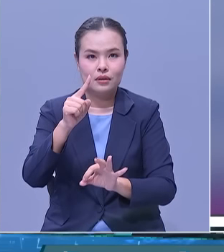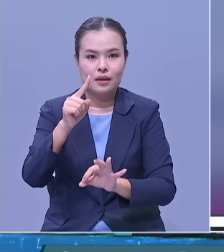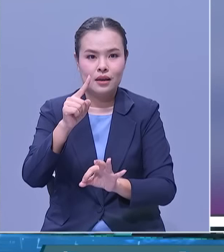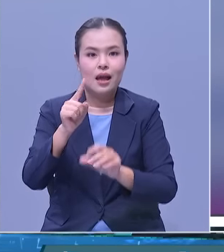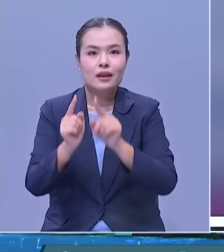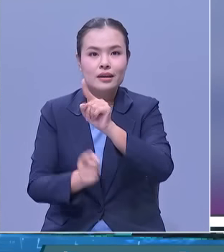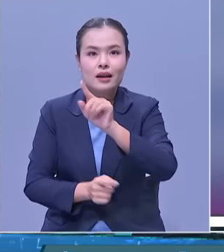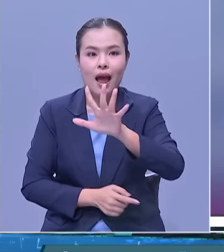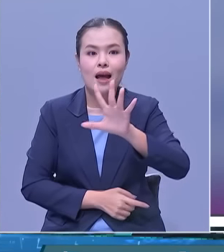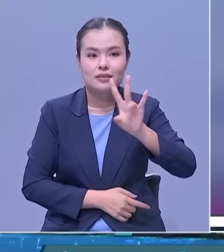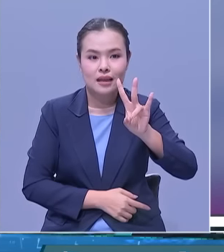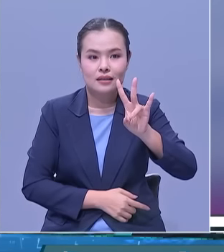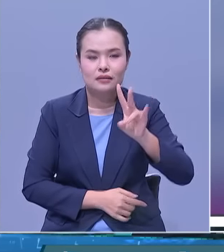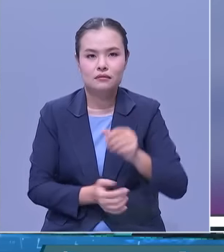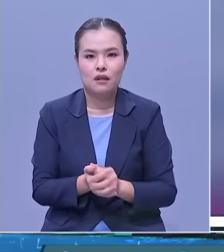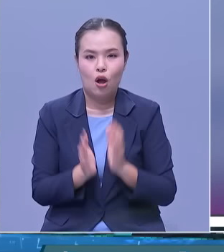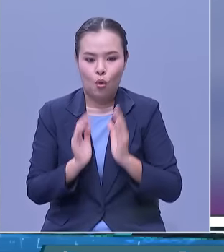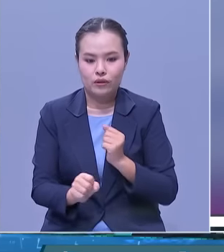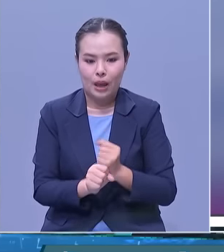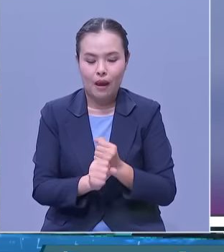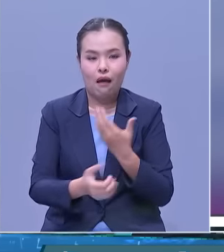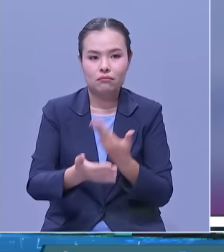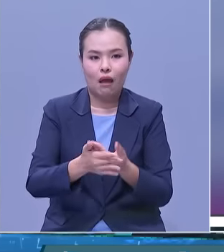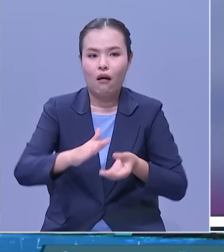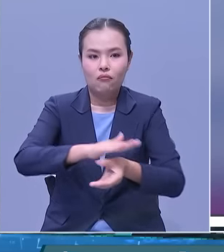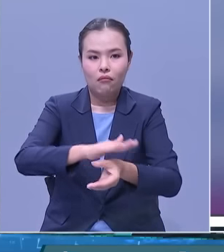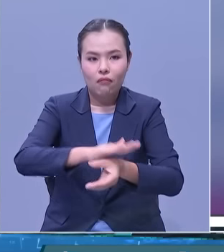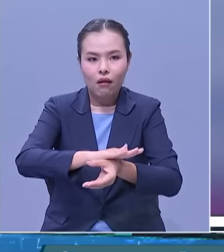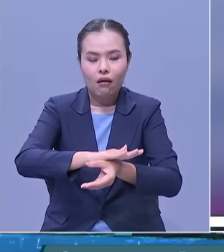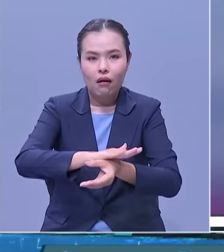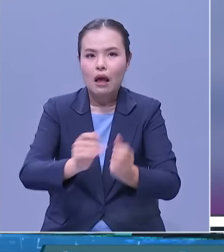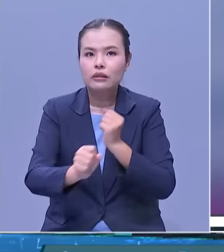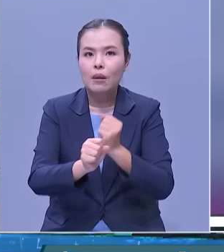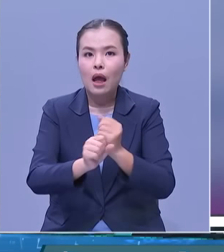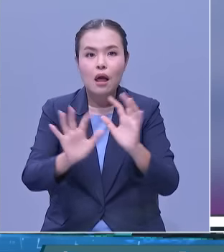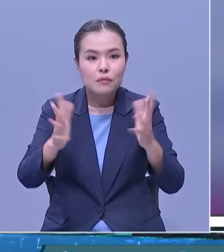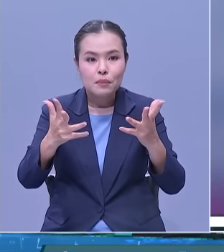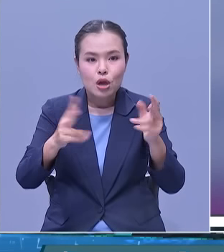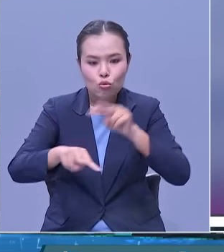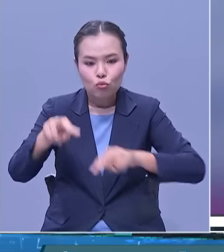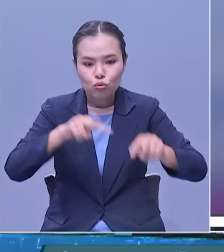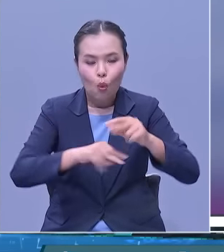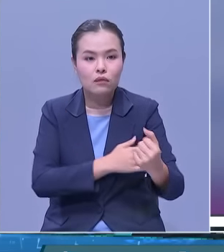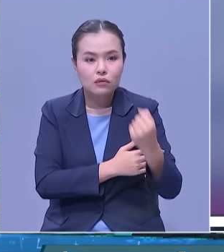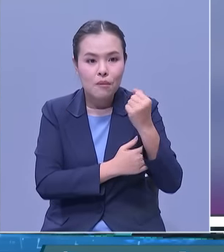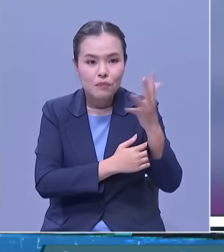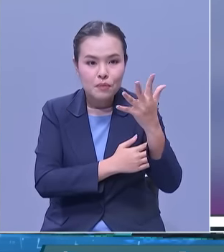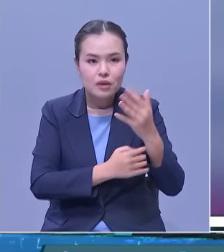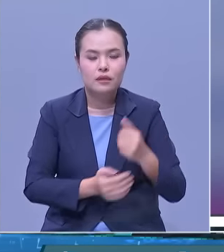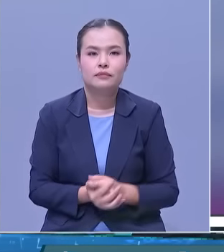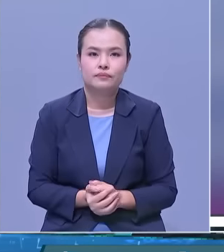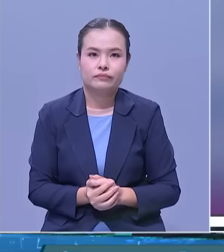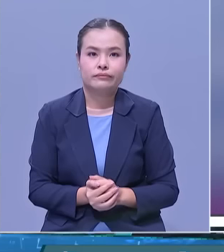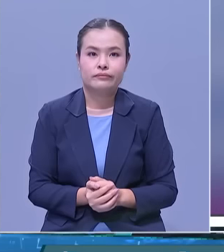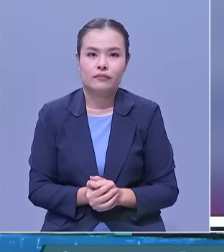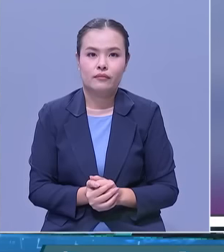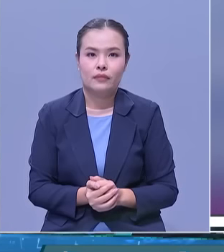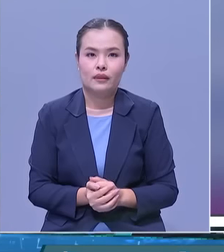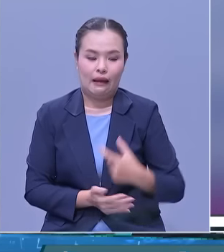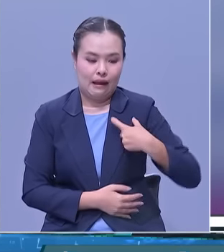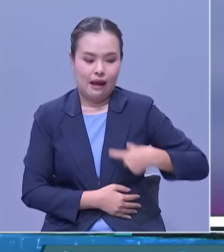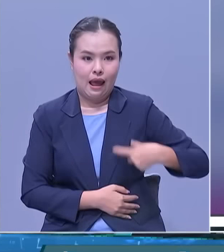ก็คือถามว่าเป็นเจ้าพนักงานเรียกรับกับรับใบหน้าที่มันเกิดในราชอาณาจักรมันไม่ได้ไปเกี่ยวกับท่านอั